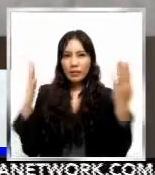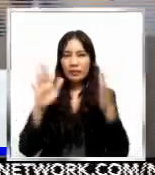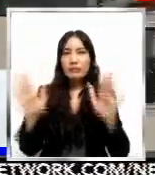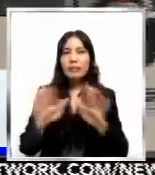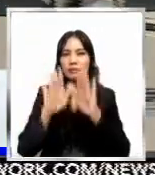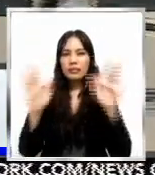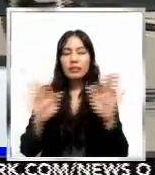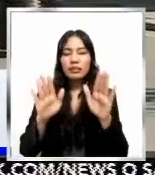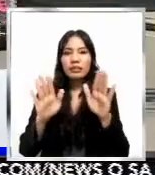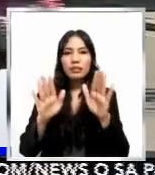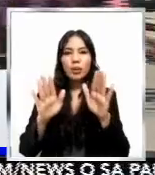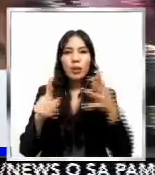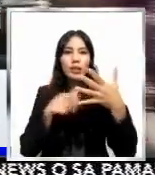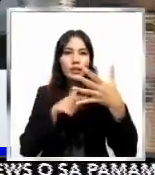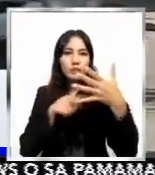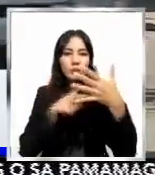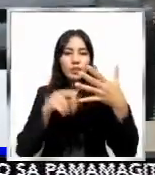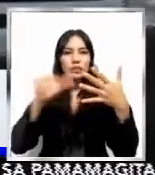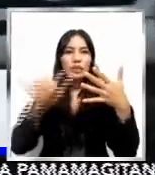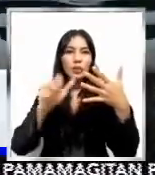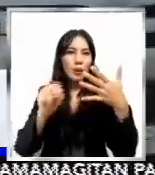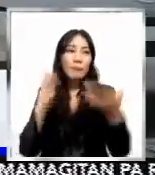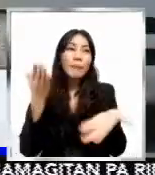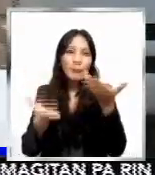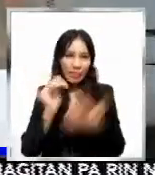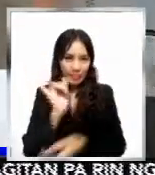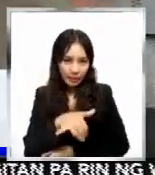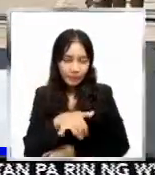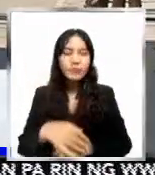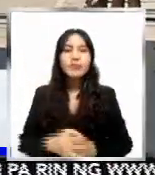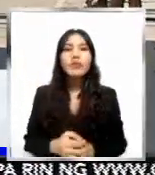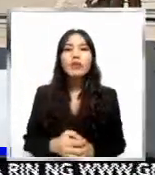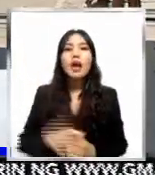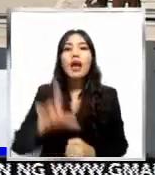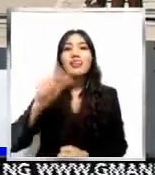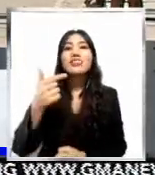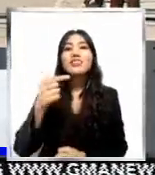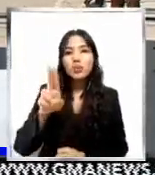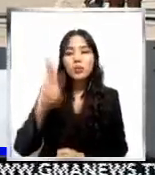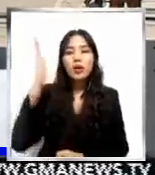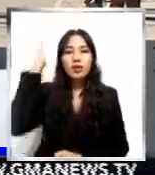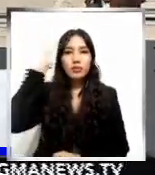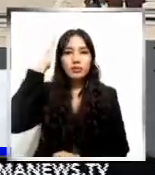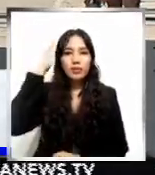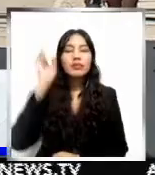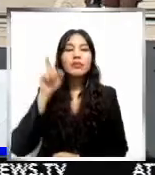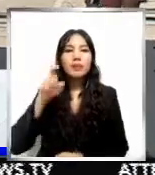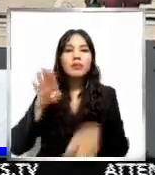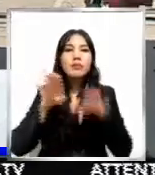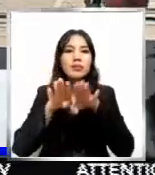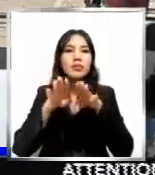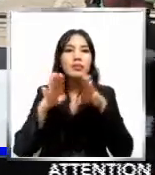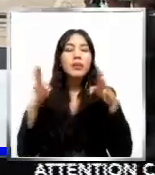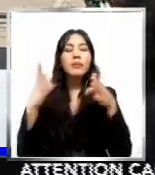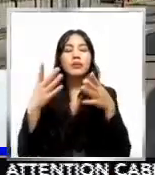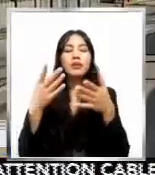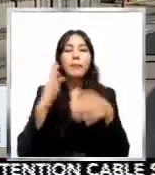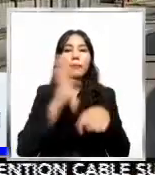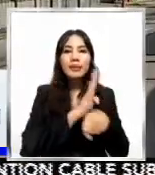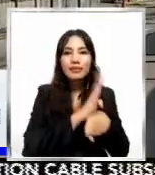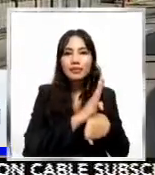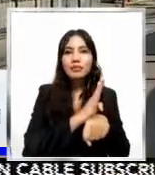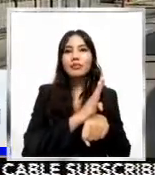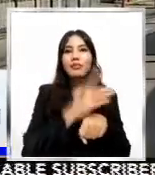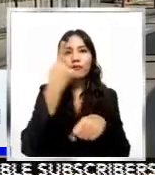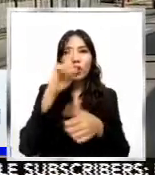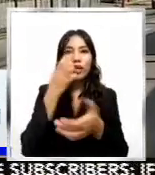no? Batid naman daw ng lokal na pamahalaan na kailangan na nilang unti-unting buksan ang ekonomiya. Kaya sa halip na i-lockdown ang buong lungsod,